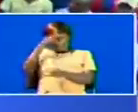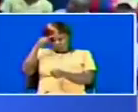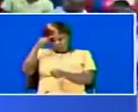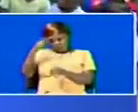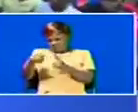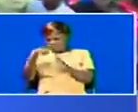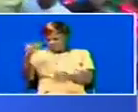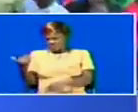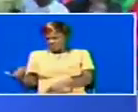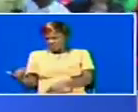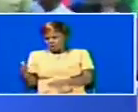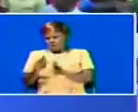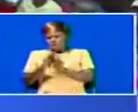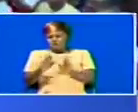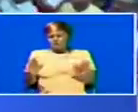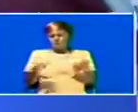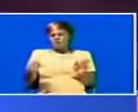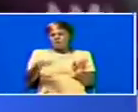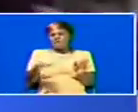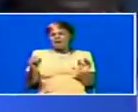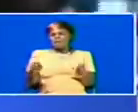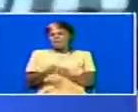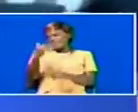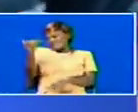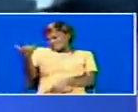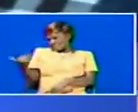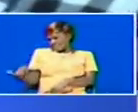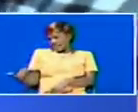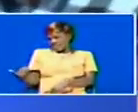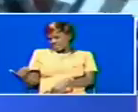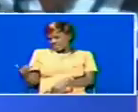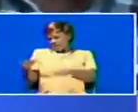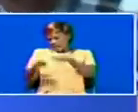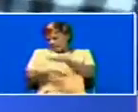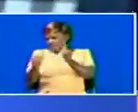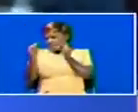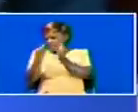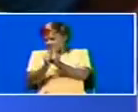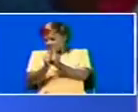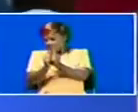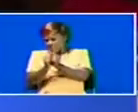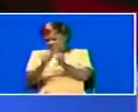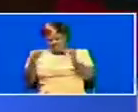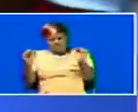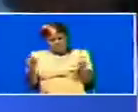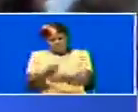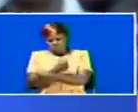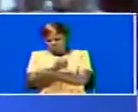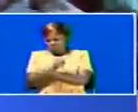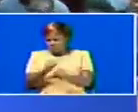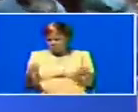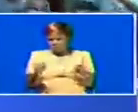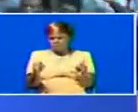mtoto, hakuna mahali ambapo itatokea. Mwanzo mtoto ambaye hajafikisha hata miaka 10, hakuna mahali ambapo sheria